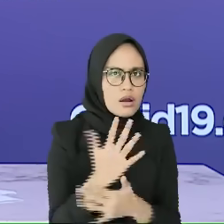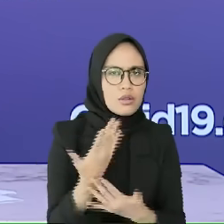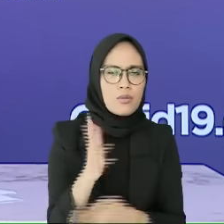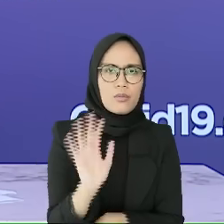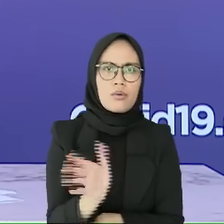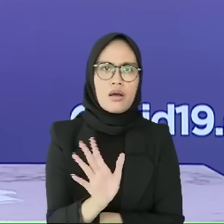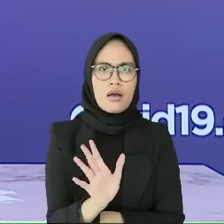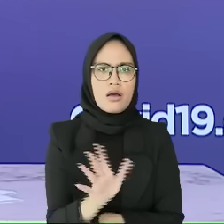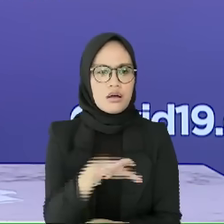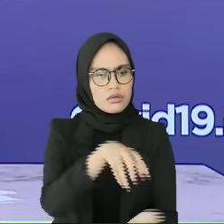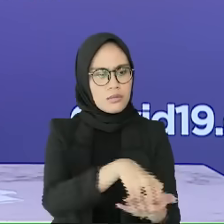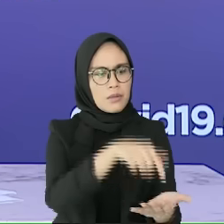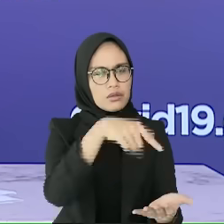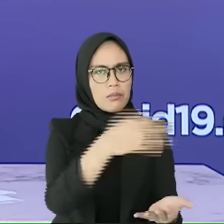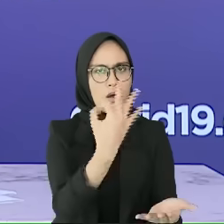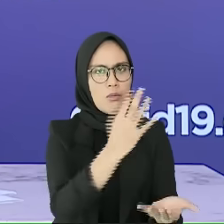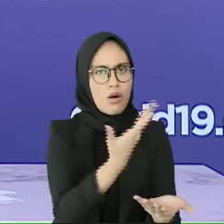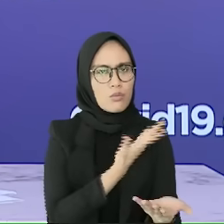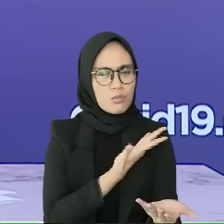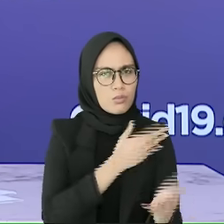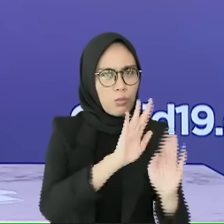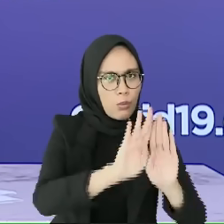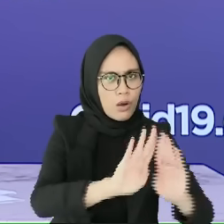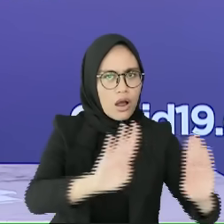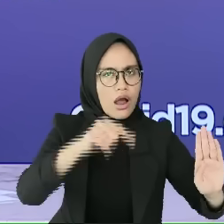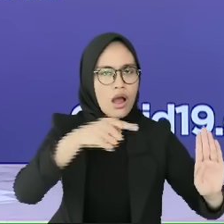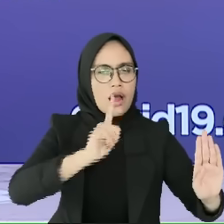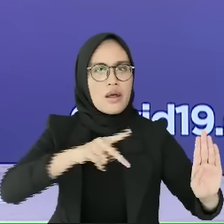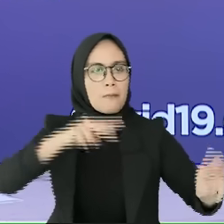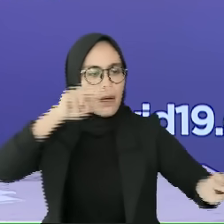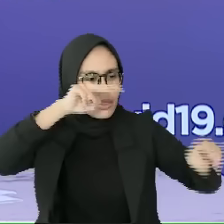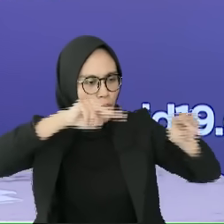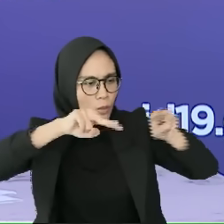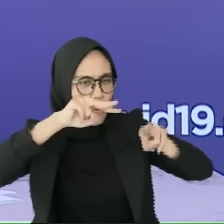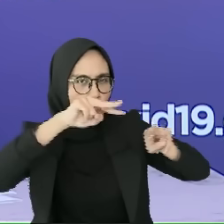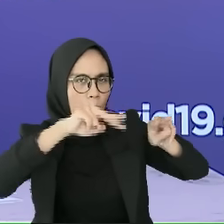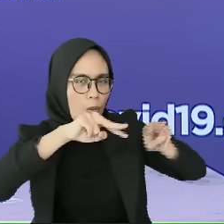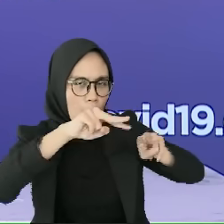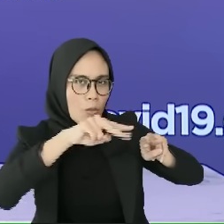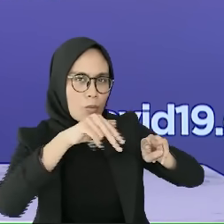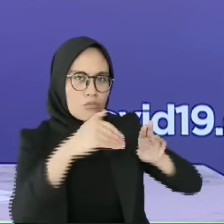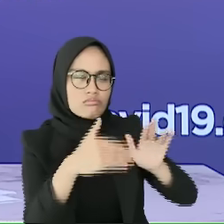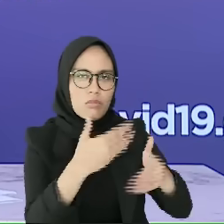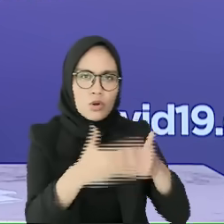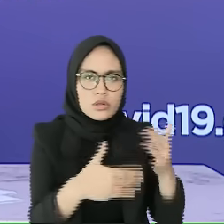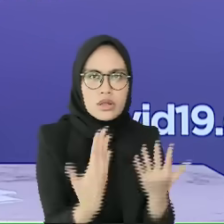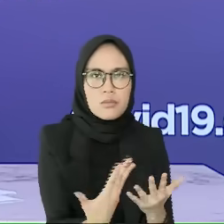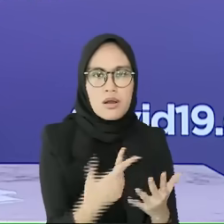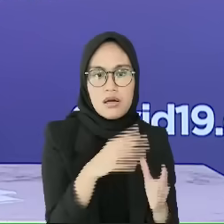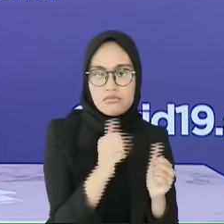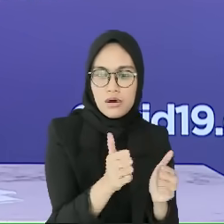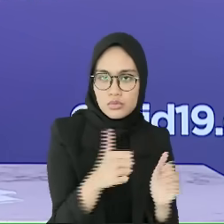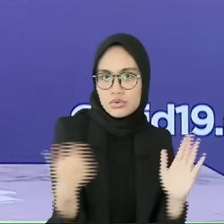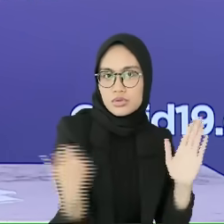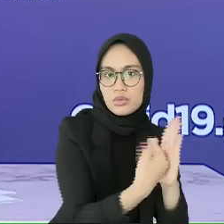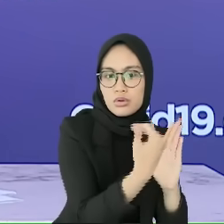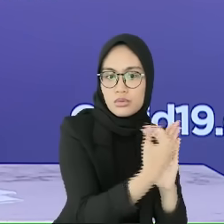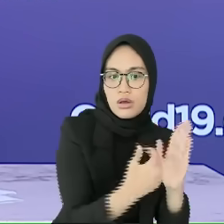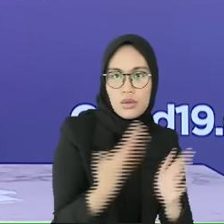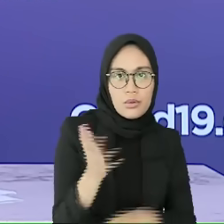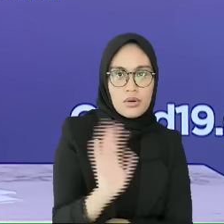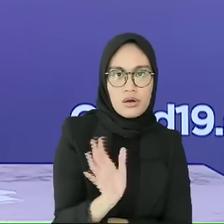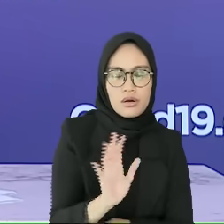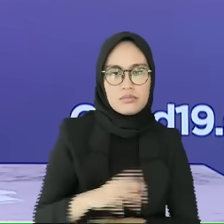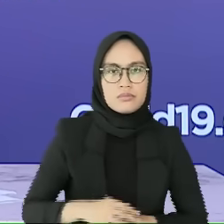pembukaan bertahap atau uji coba protokol kesehatan. Hal ini nantinya akan memberikan dampak positif kepada